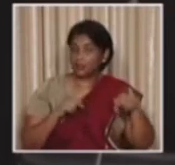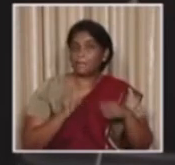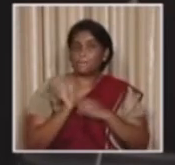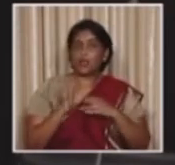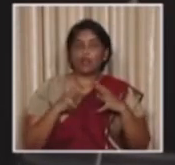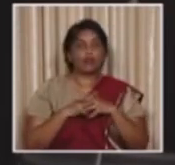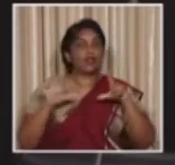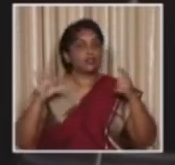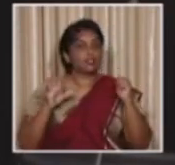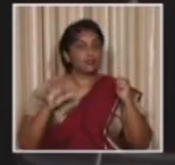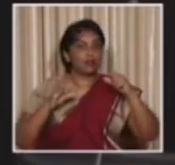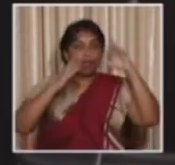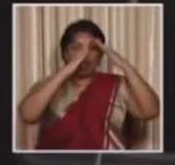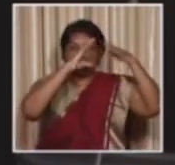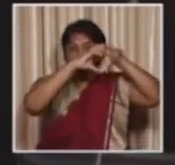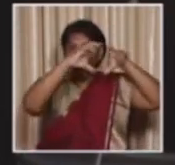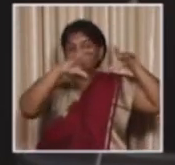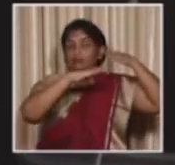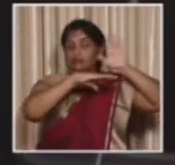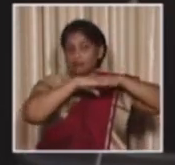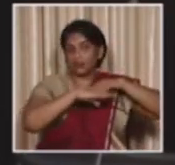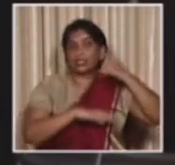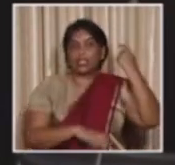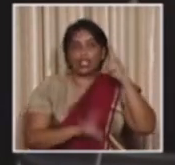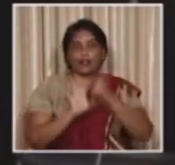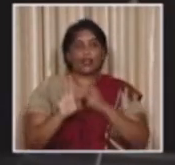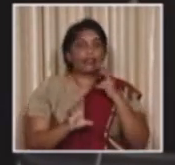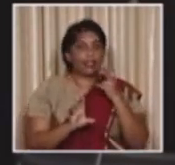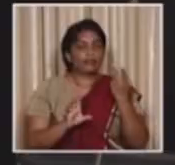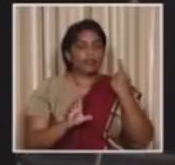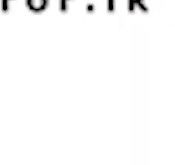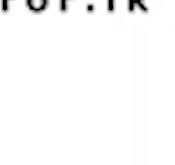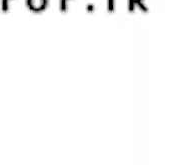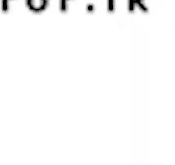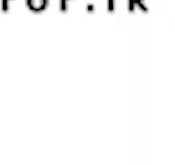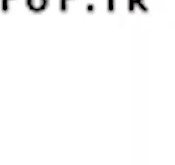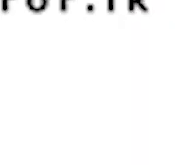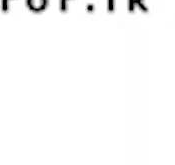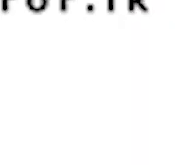750ක් සූර්ය පැනල හැටියට තියෙනවා. ගිය අවුරුද්දේ විතරක් 200ක් ඇවිල්ලා තියෙනවා ගිය අවුරුද්දේ ඉඳලා මේ වෙනකම්.